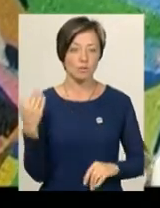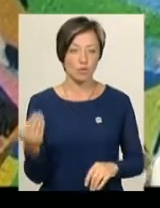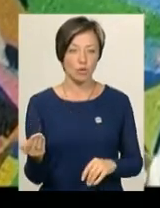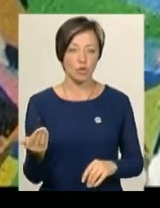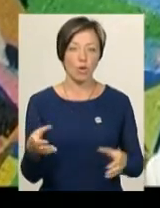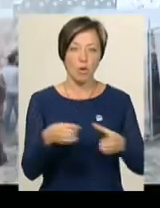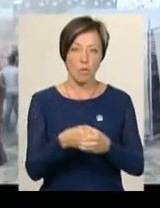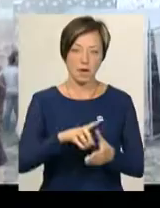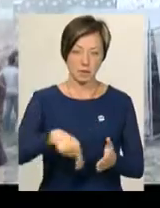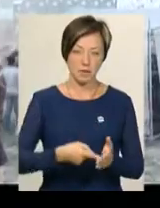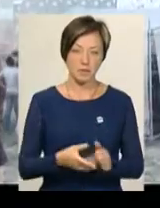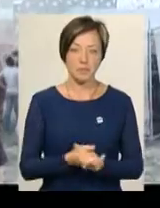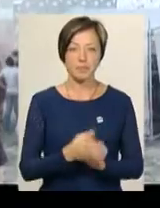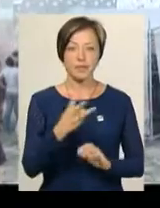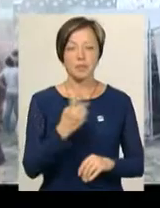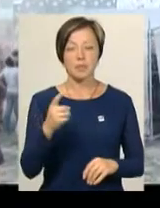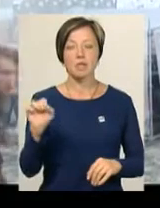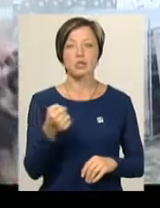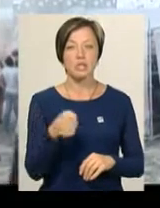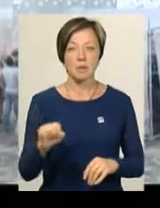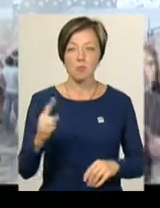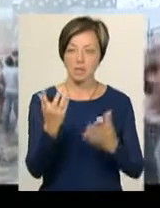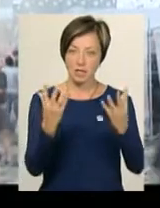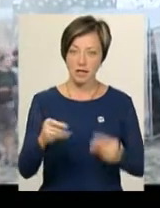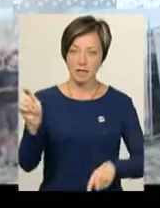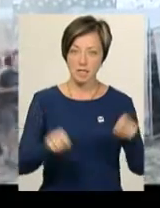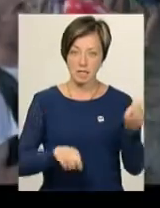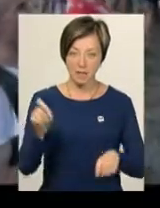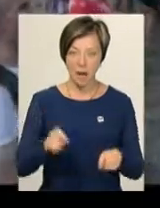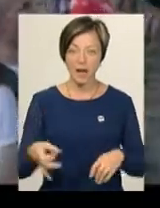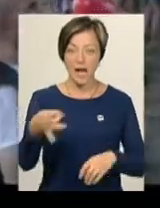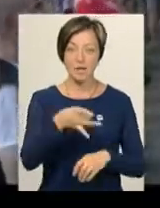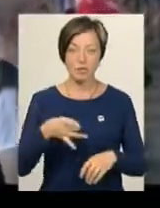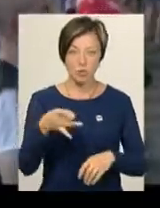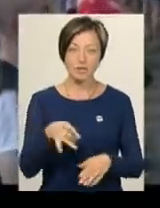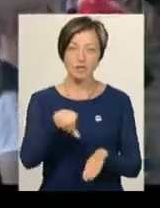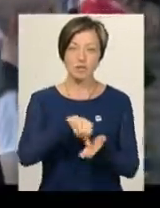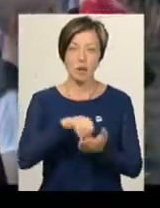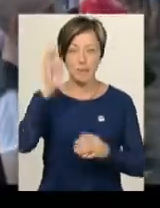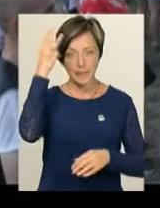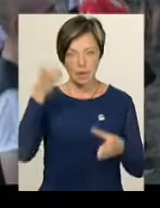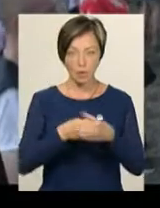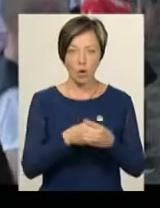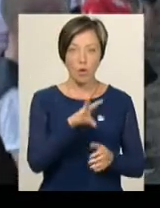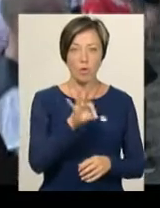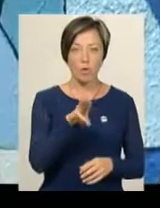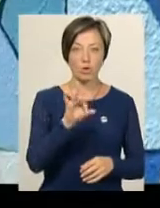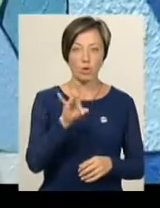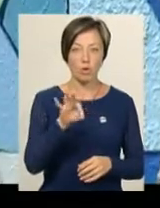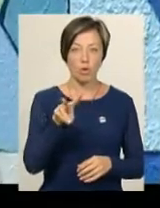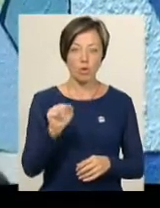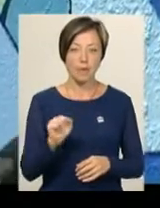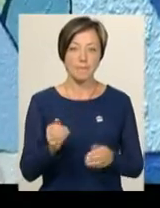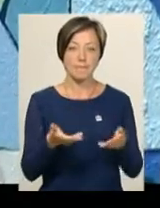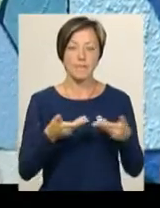громади міста. 31 серпня, у перший день фестивалю, на республіці виступатиме хмельницький гурт «Моторола». Ми